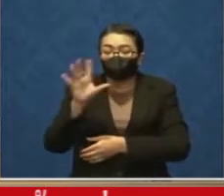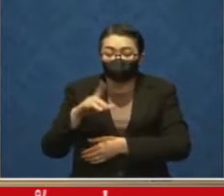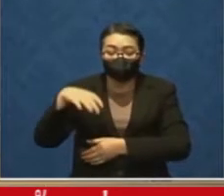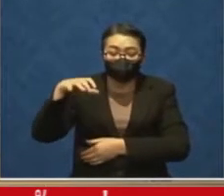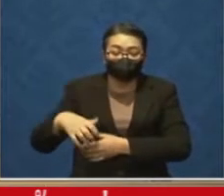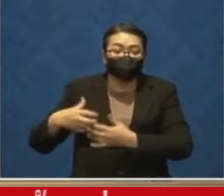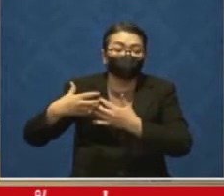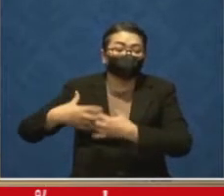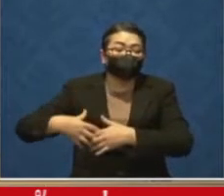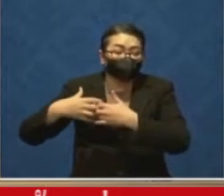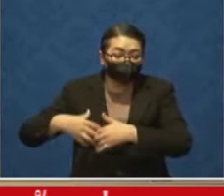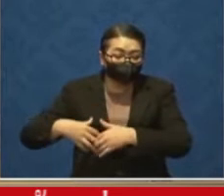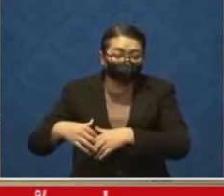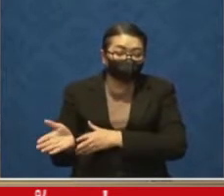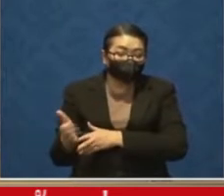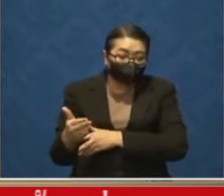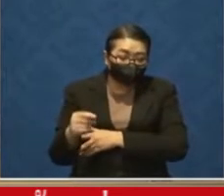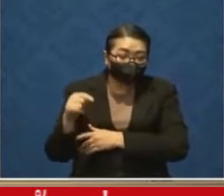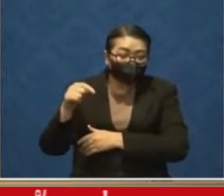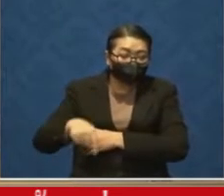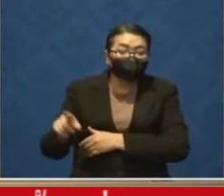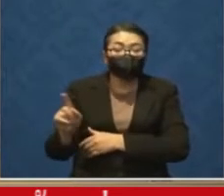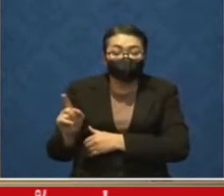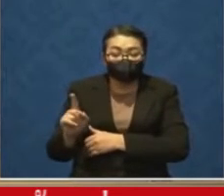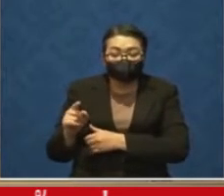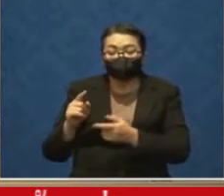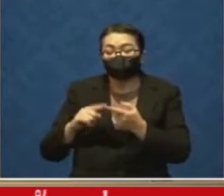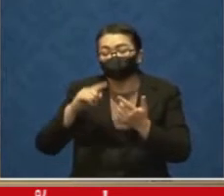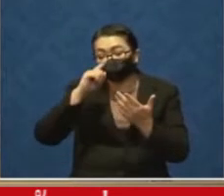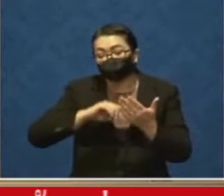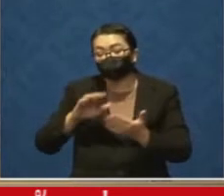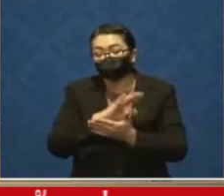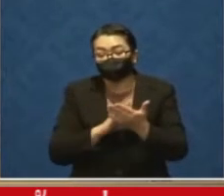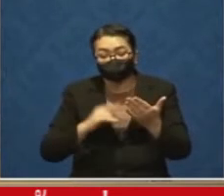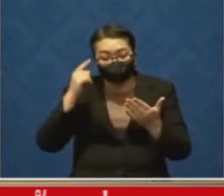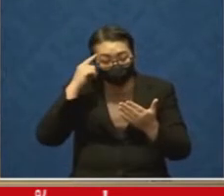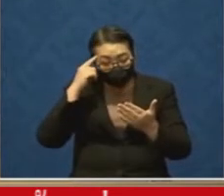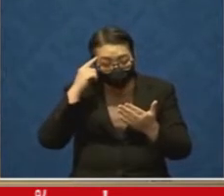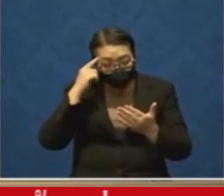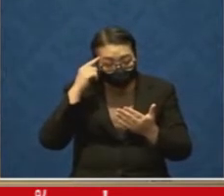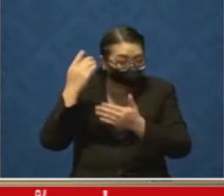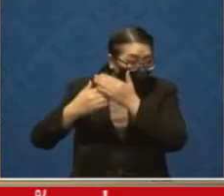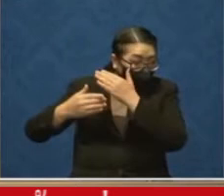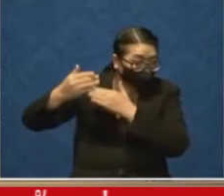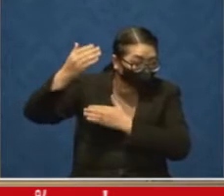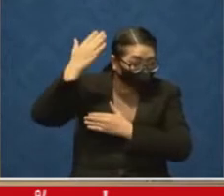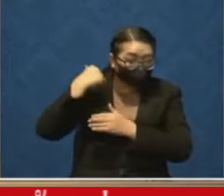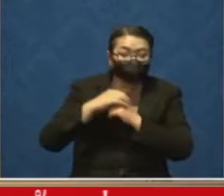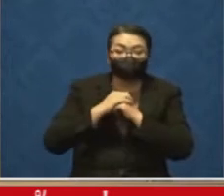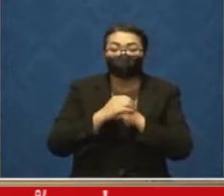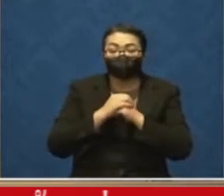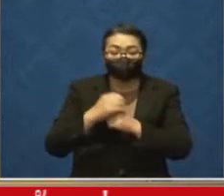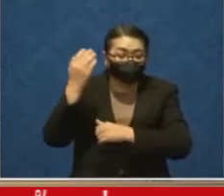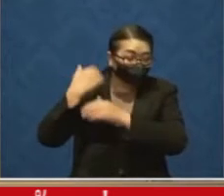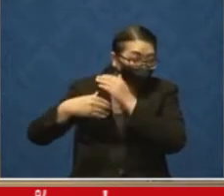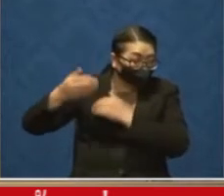อกแ่งผลิดว่าป relaxationประเทศไยครัมีภูมปรรยาของไต้กงครับจะเป็นที่ร